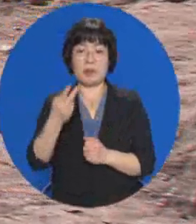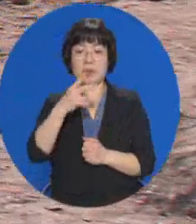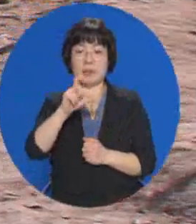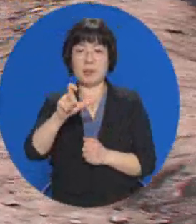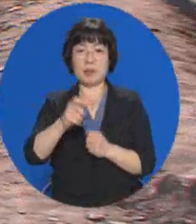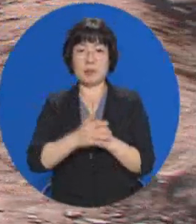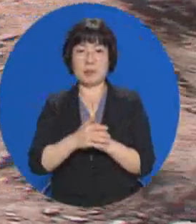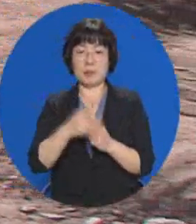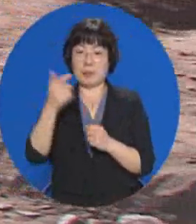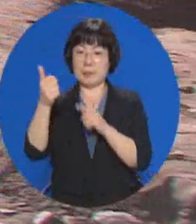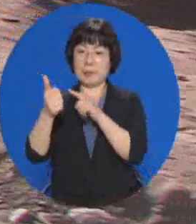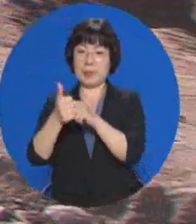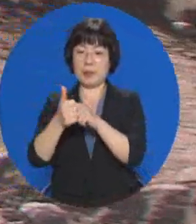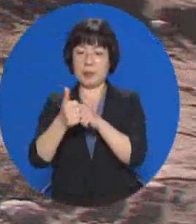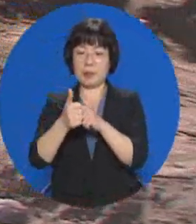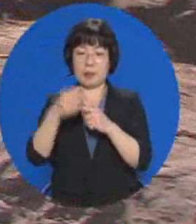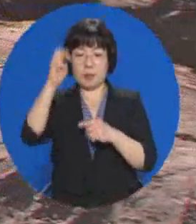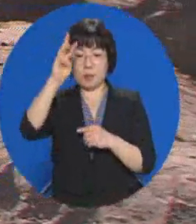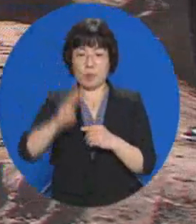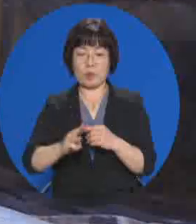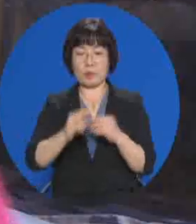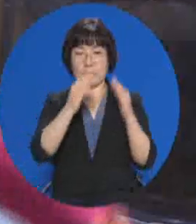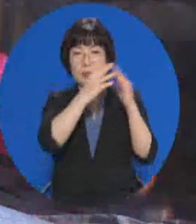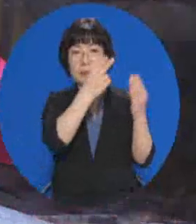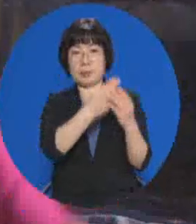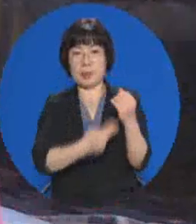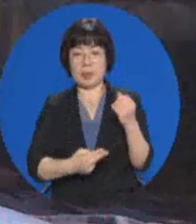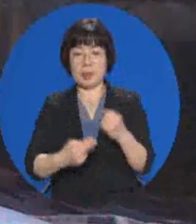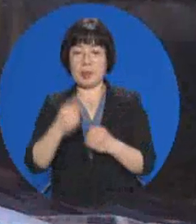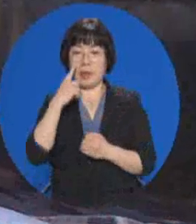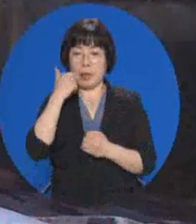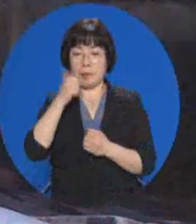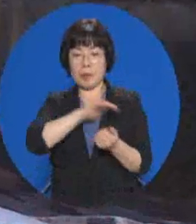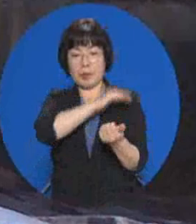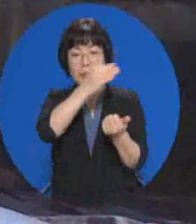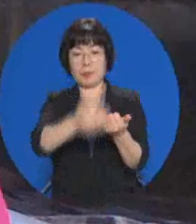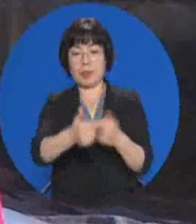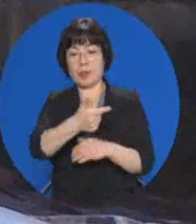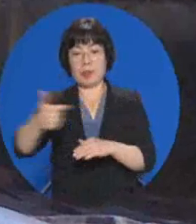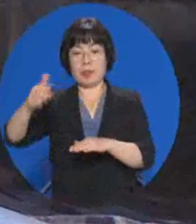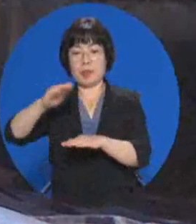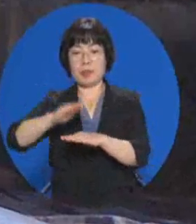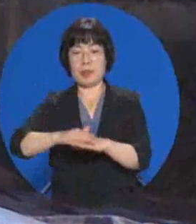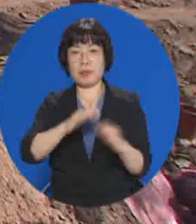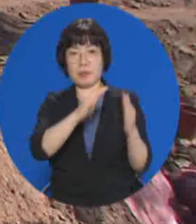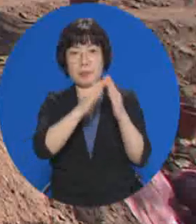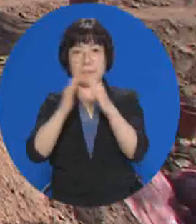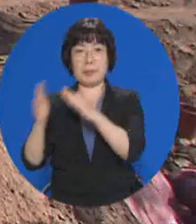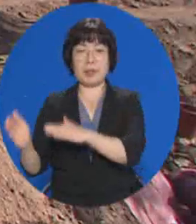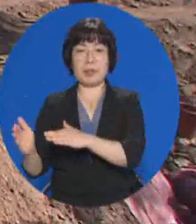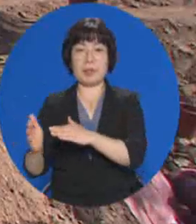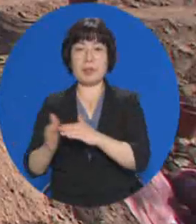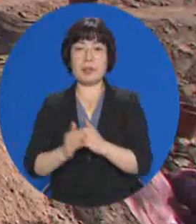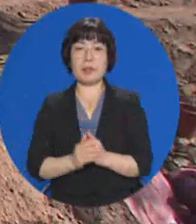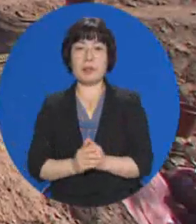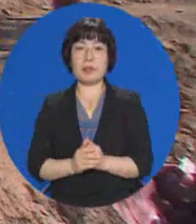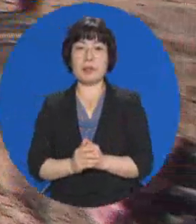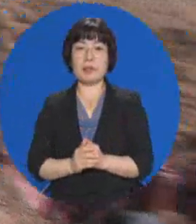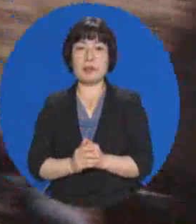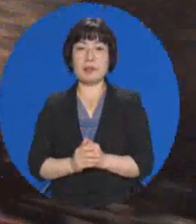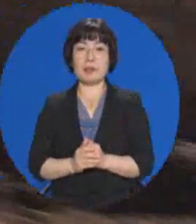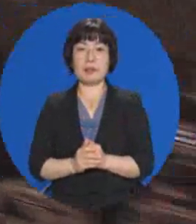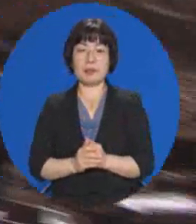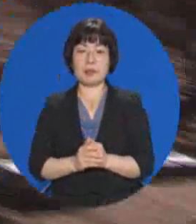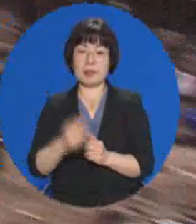2015년 박 씨는 광주 고향집을 정리하고 아버지가 묻힌 대전 산내 골령골 인근으로 이사를 왔습니다.